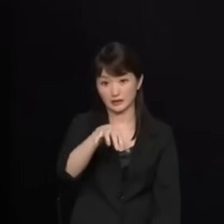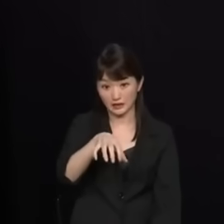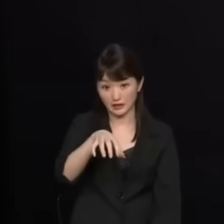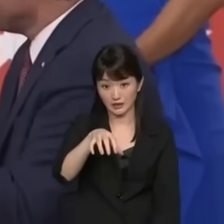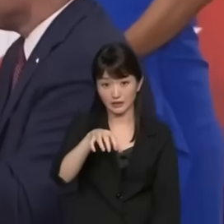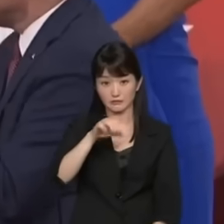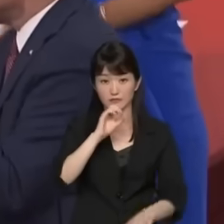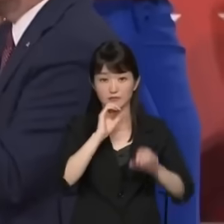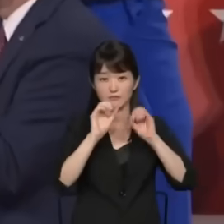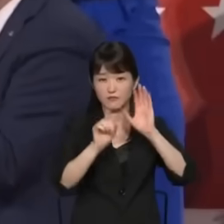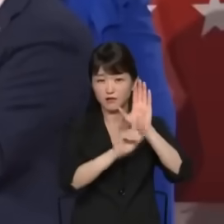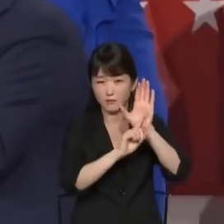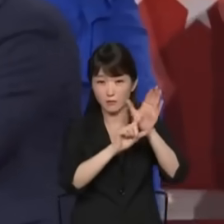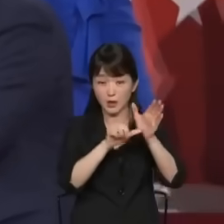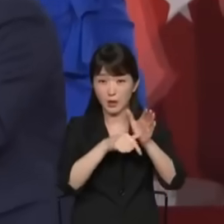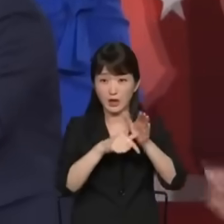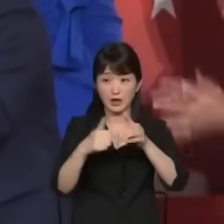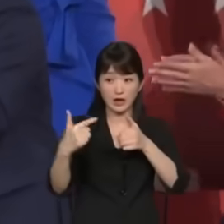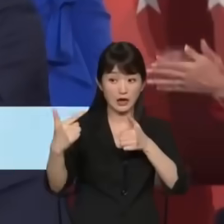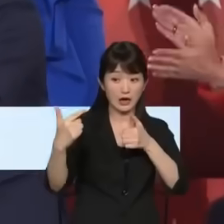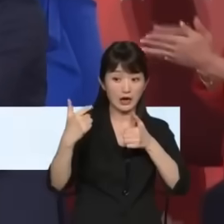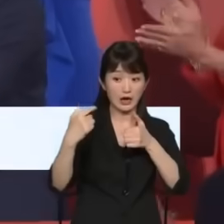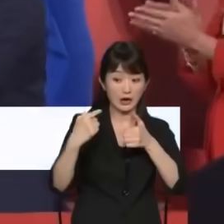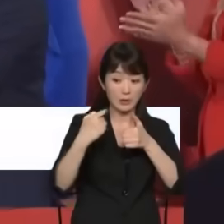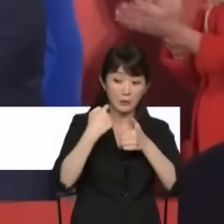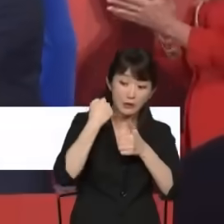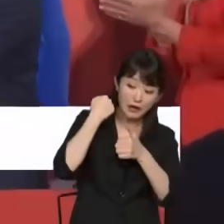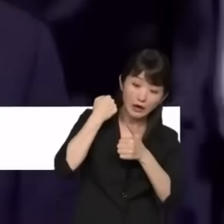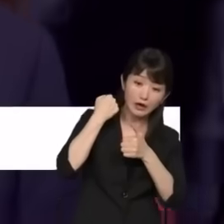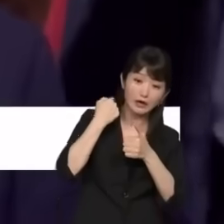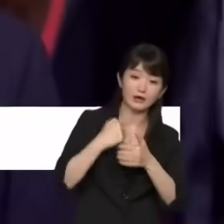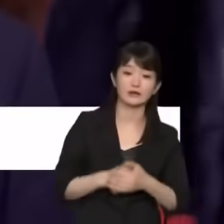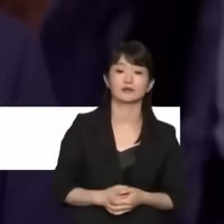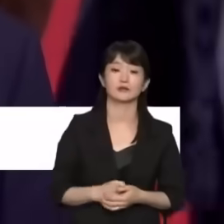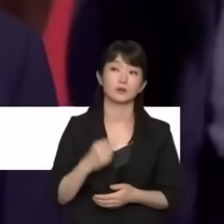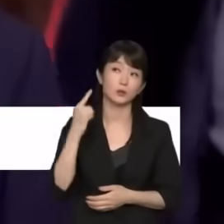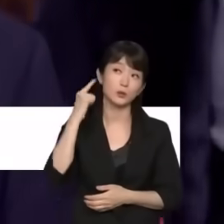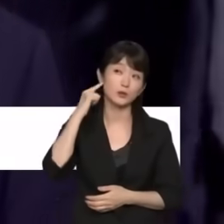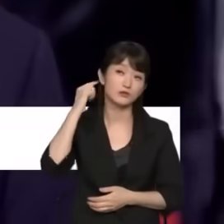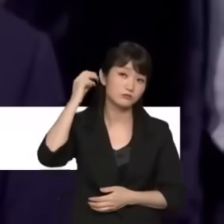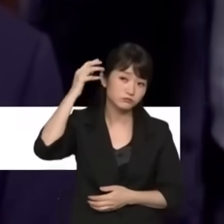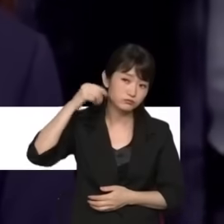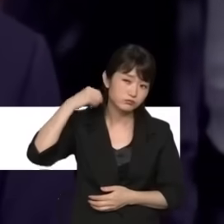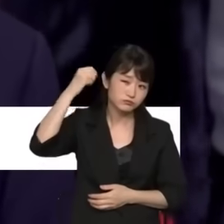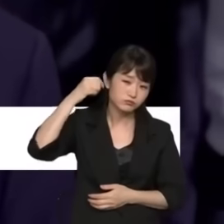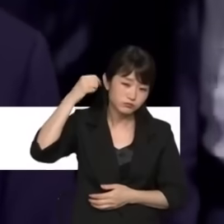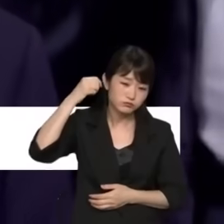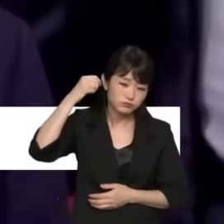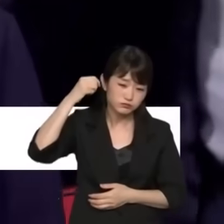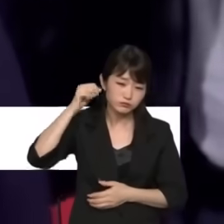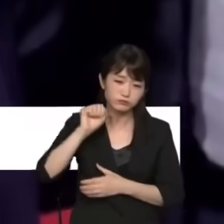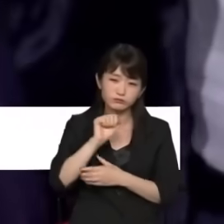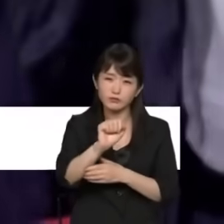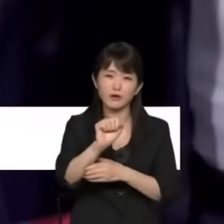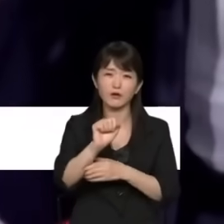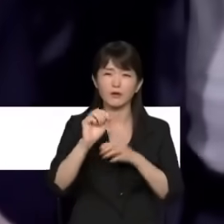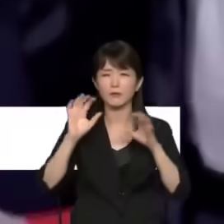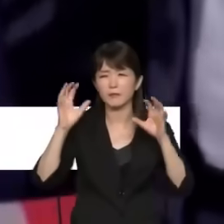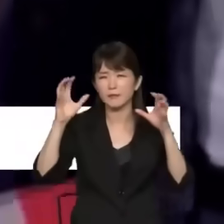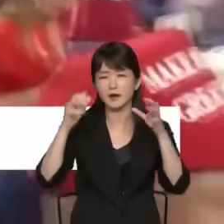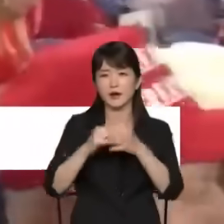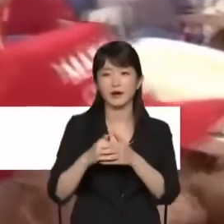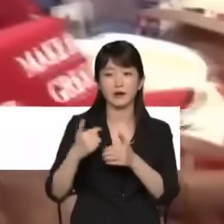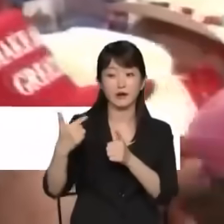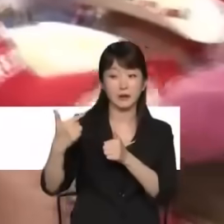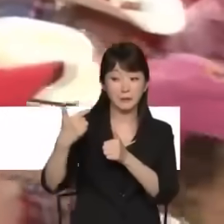전 대통령. 공화당 전당대회에서 오른쪽 귀에 붕대를 감은 채 등장하며 열띤 환호를 받았습니다. 피격을 당한